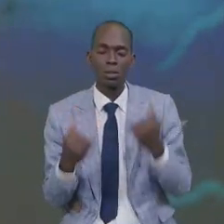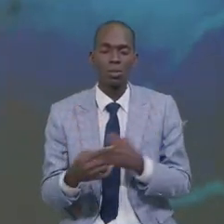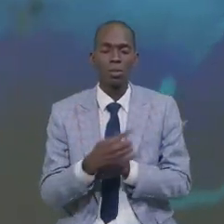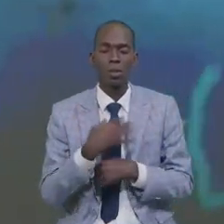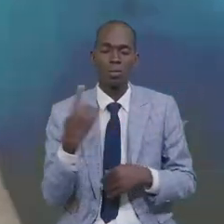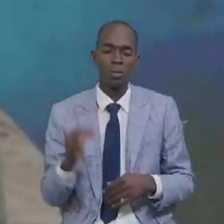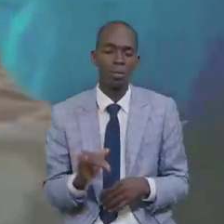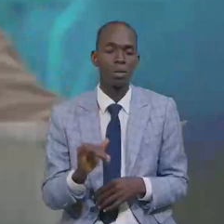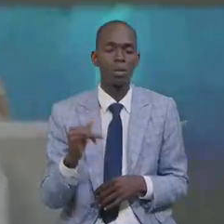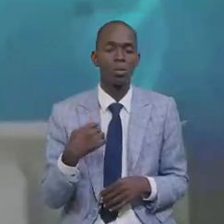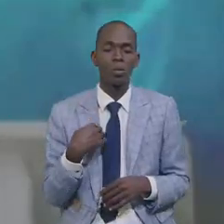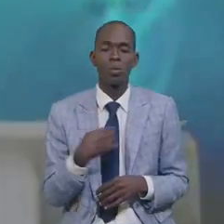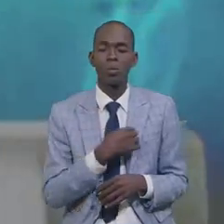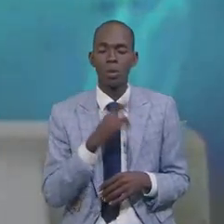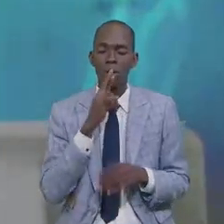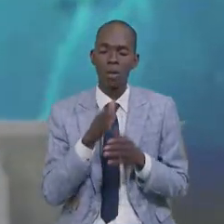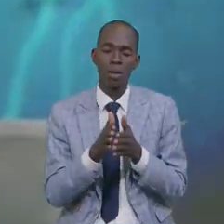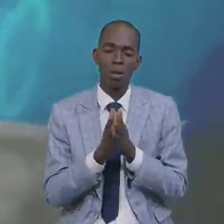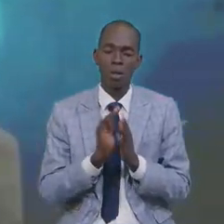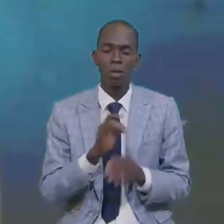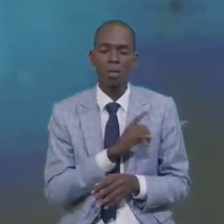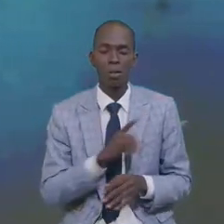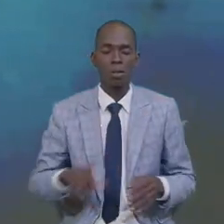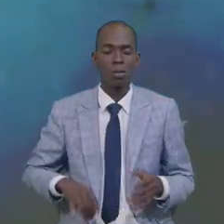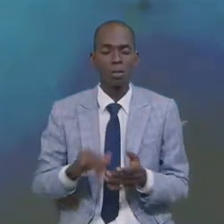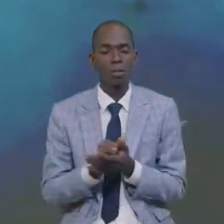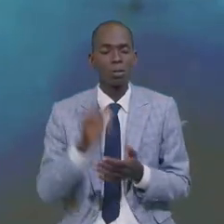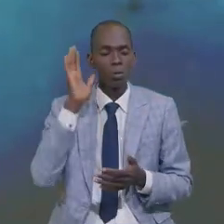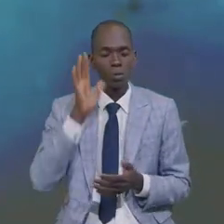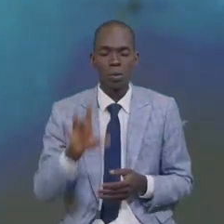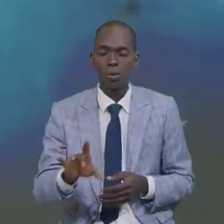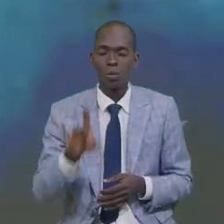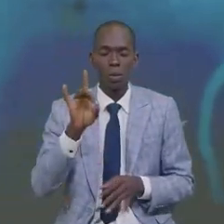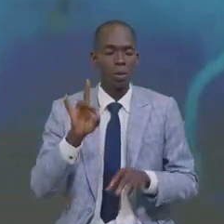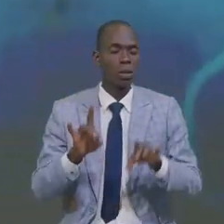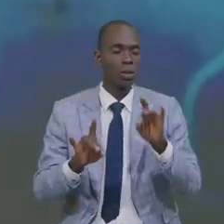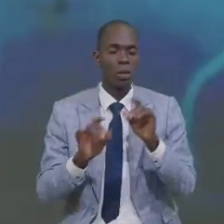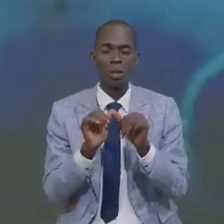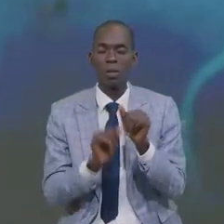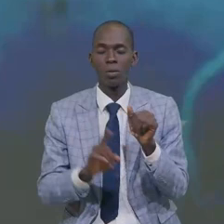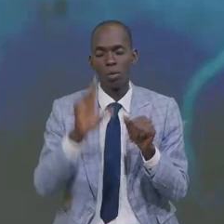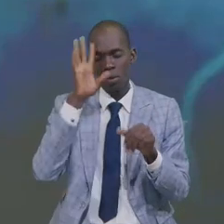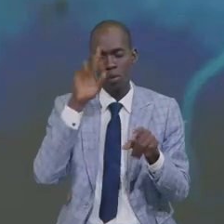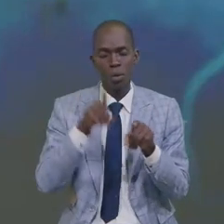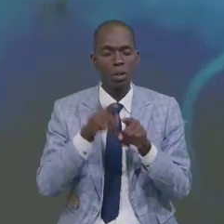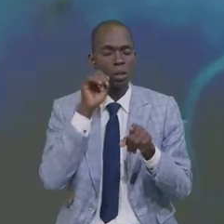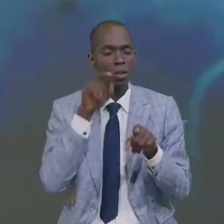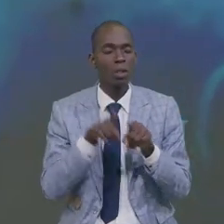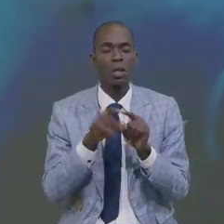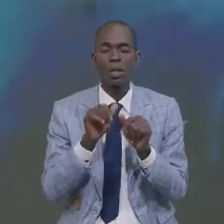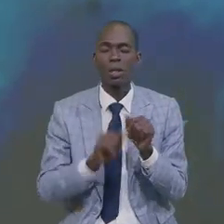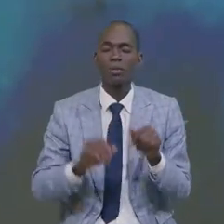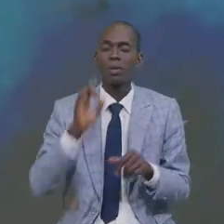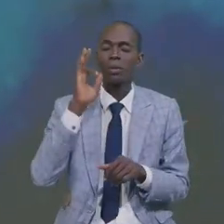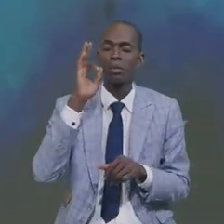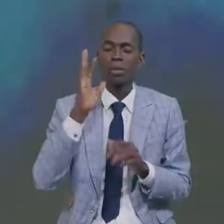et demain et pour toujours. Nous demandons, Seigneur, que tu choisisses, que tu prennes chacun, chaque frère, chaque